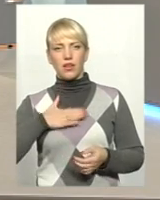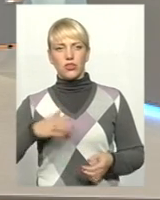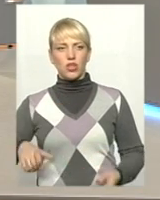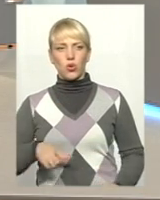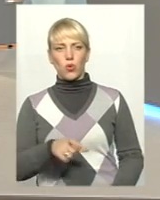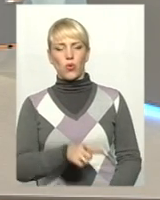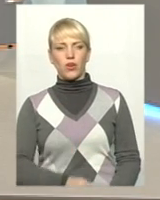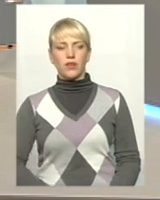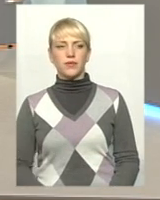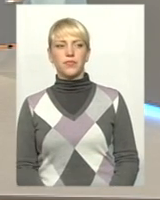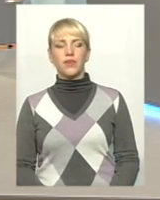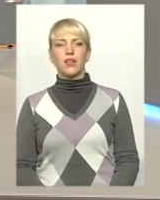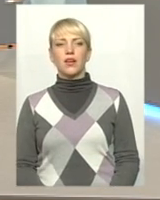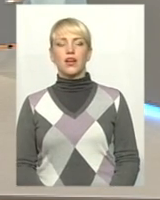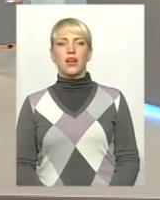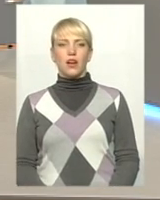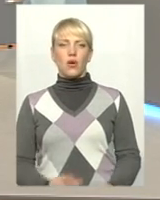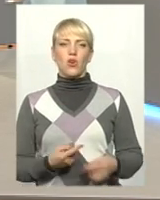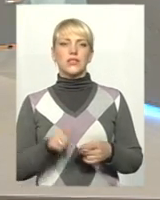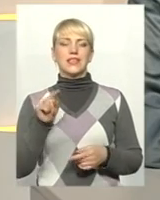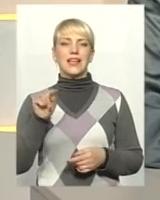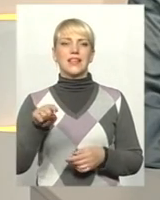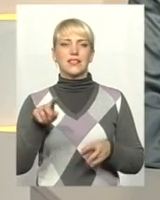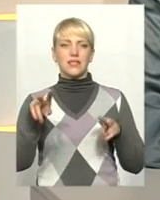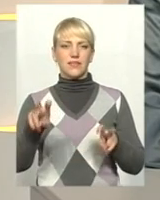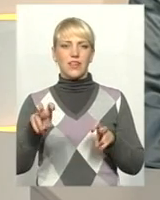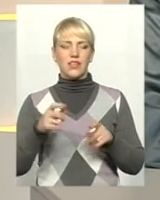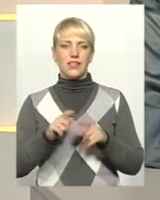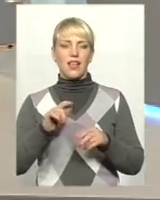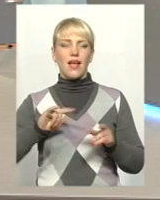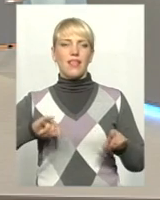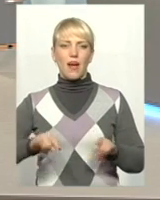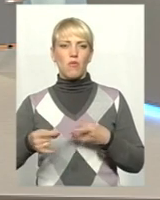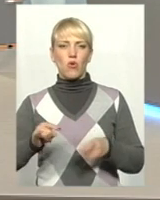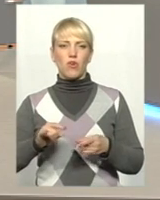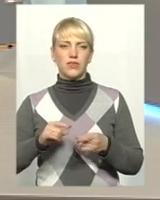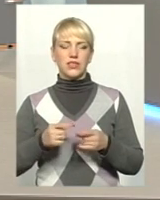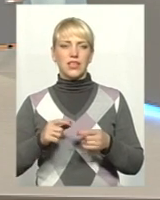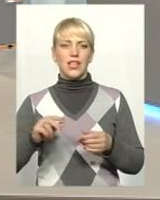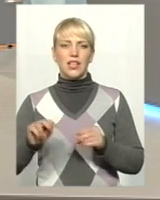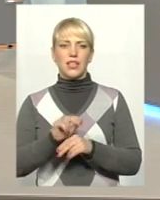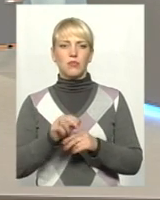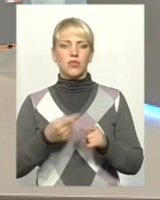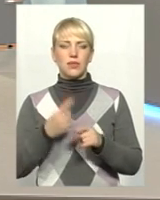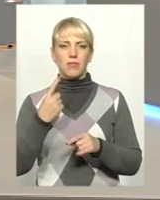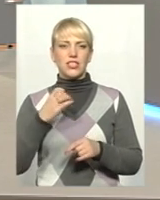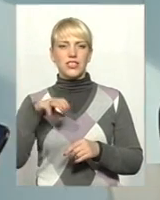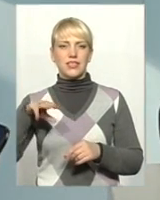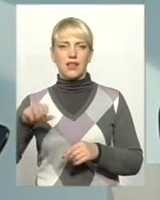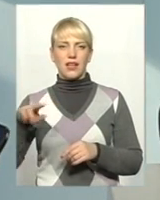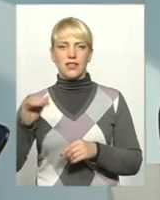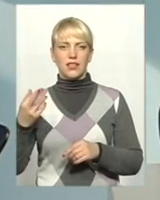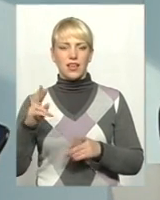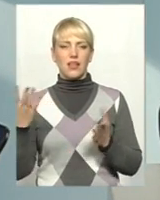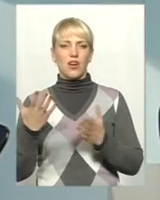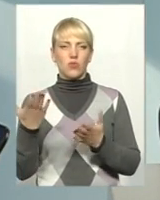дорогах. Тобто це отакий той ямковий ремонт, як ремонт, назвали? Ремонт, так, це та перша стадія, сама перша, яку ми виконали зразу